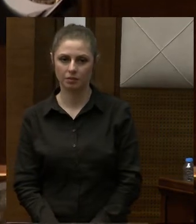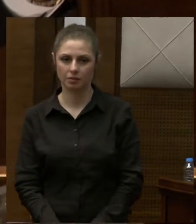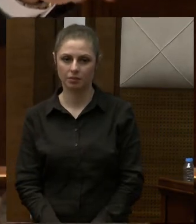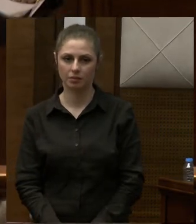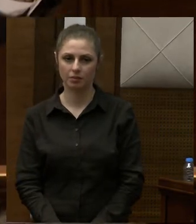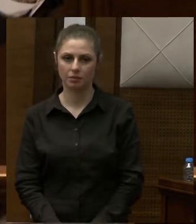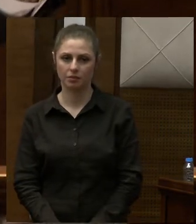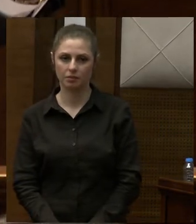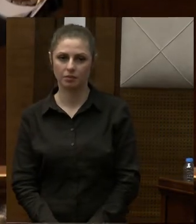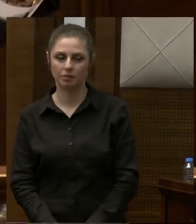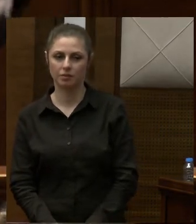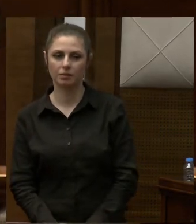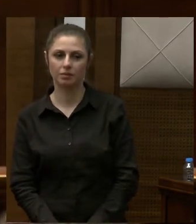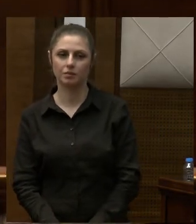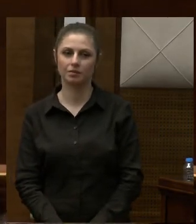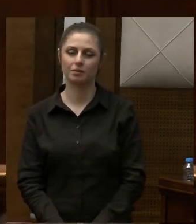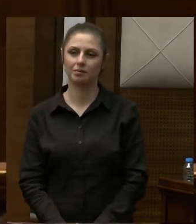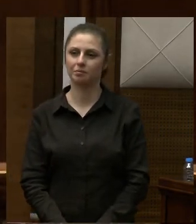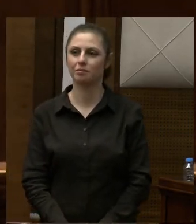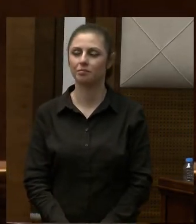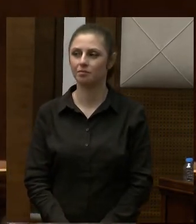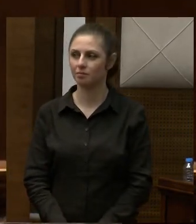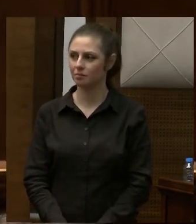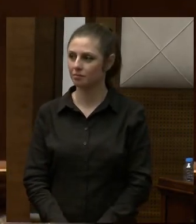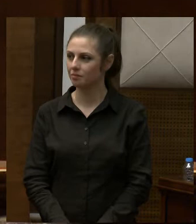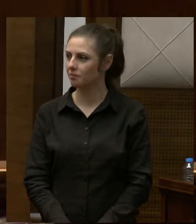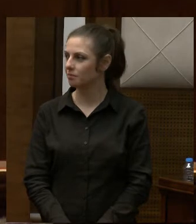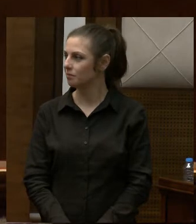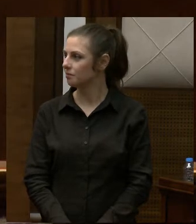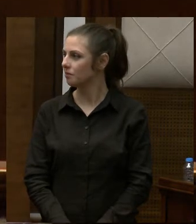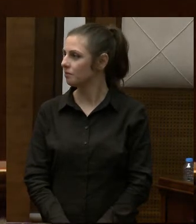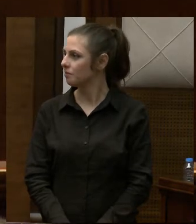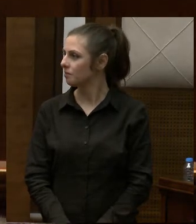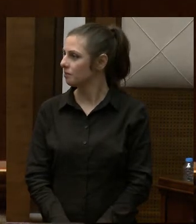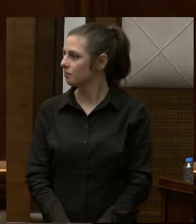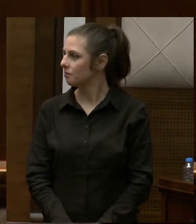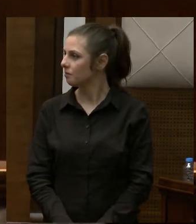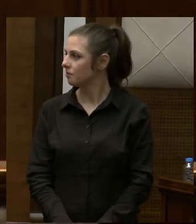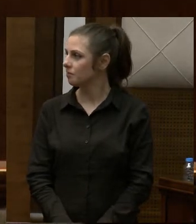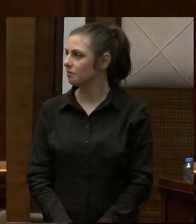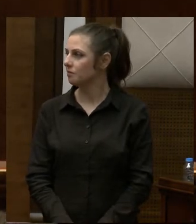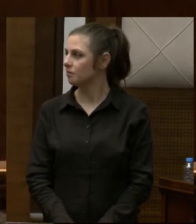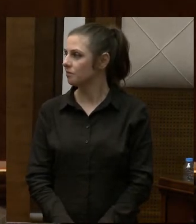Bu ara İyi Parti'yi pek karıştırmamak lazım. Ya, en iyi dedim yapayım. Şimdi o nedenle